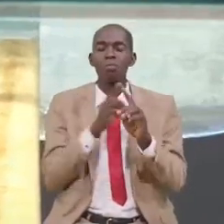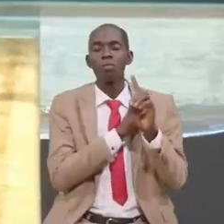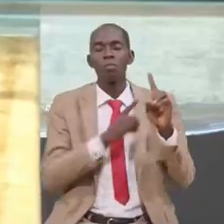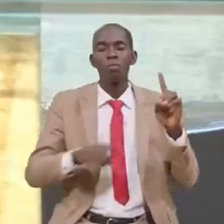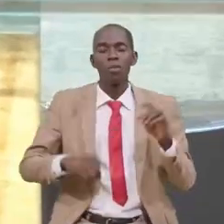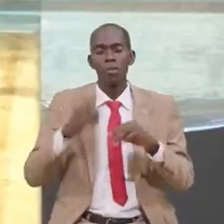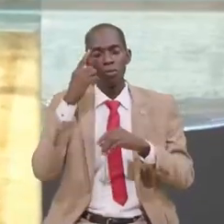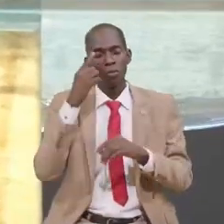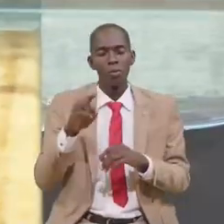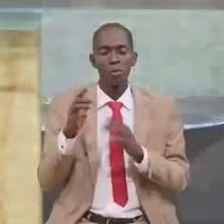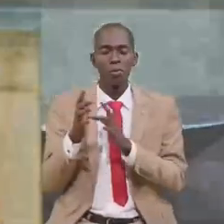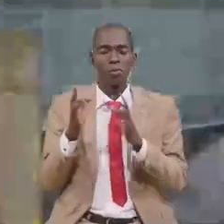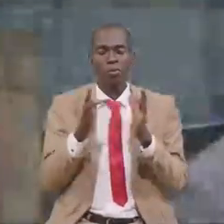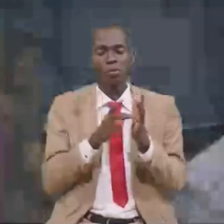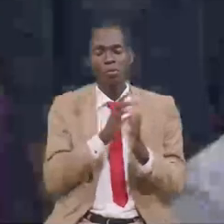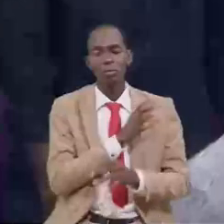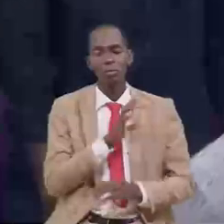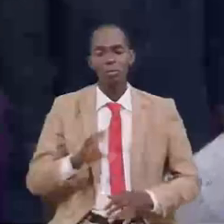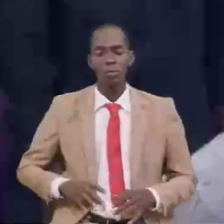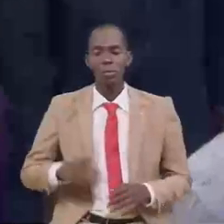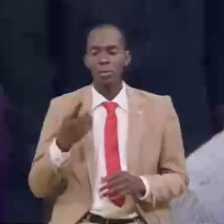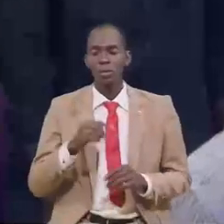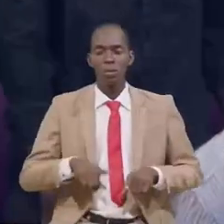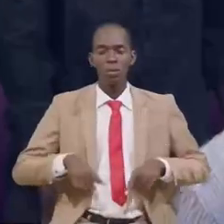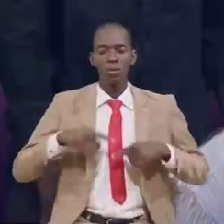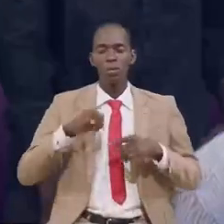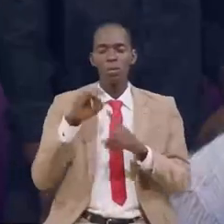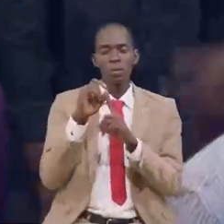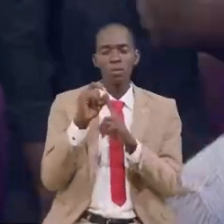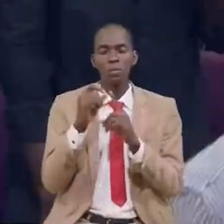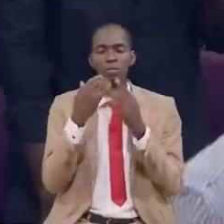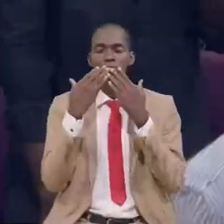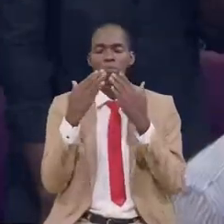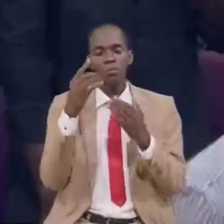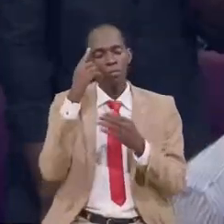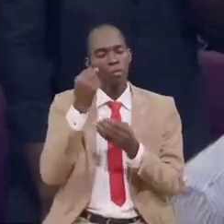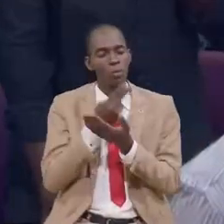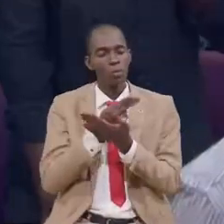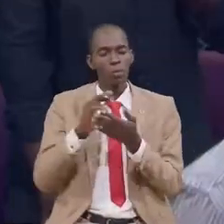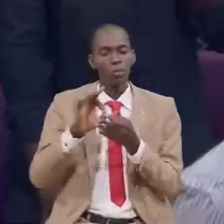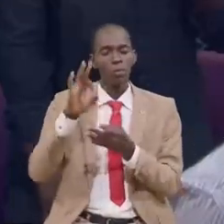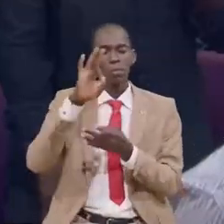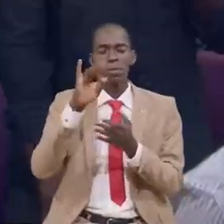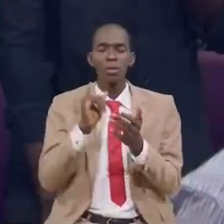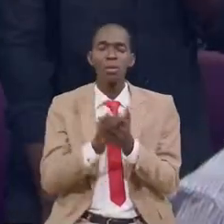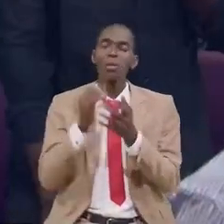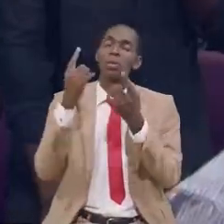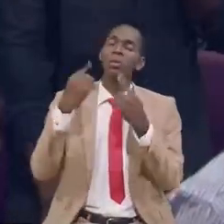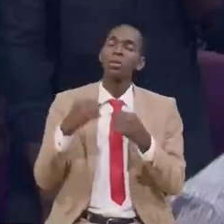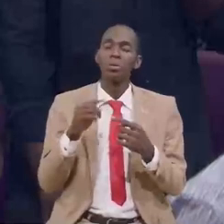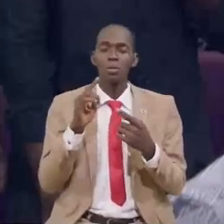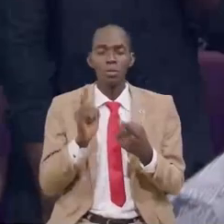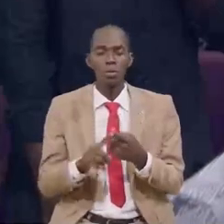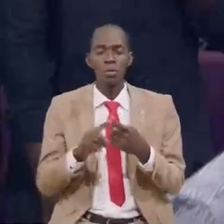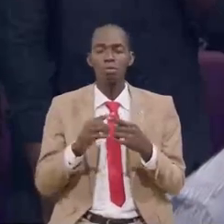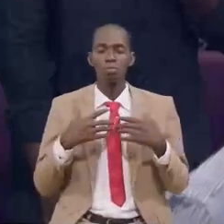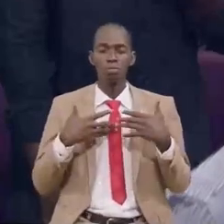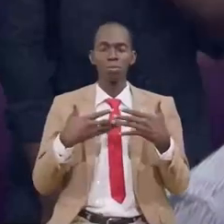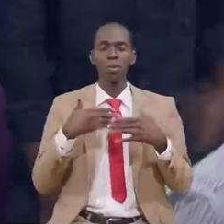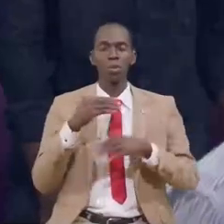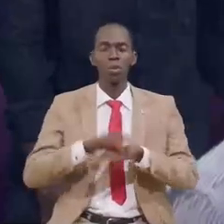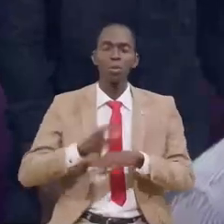pour Jésus-Christ, la parole vivante. Merci pour le Saint-Esprit qui vient souffler sur la parole